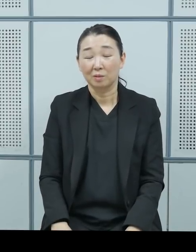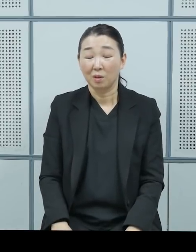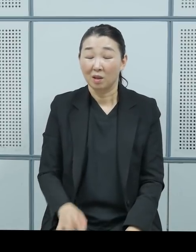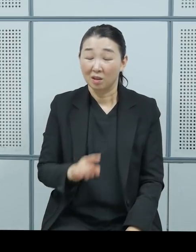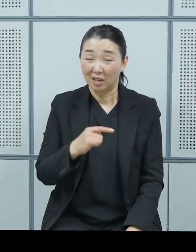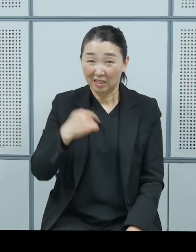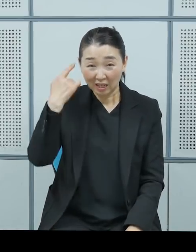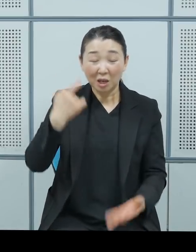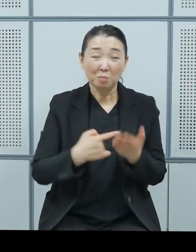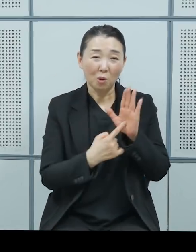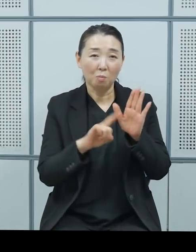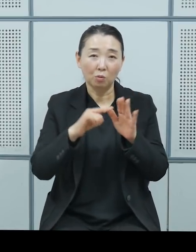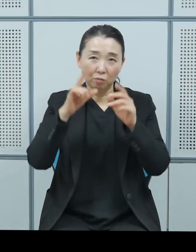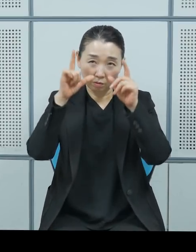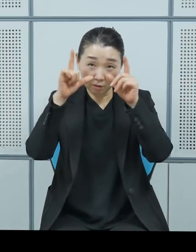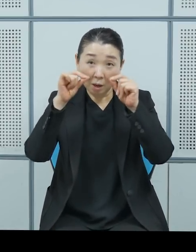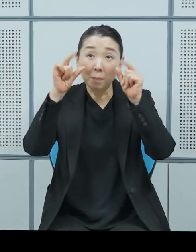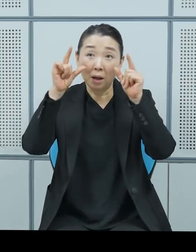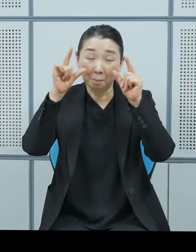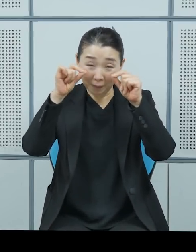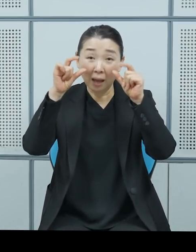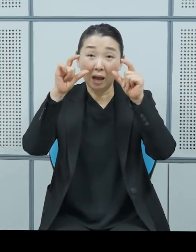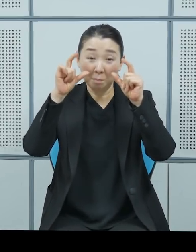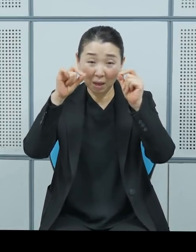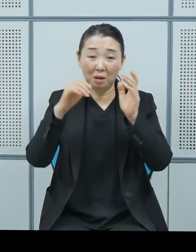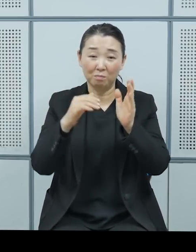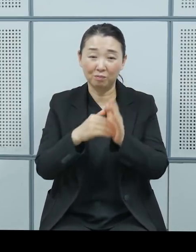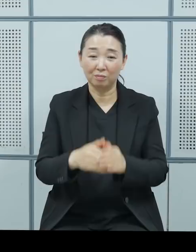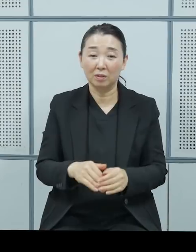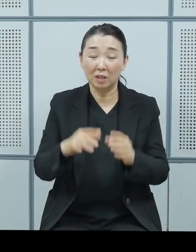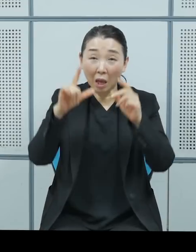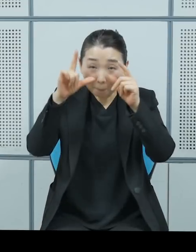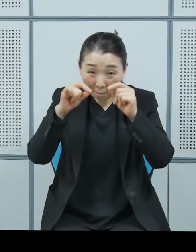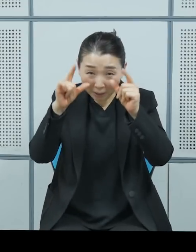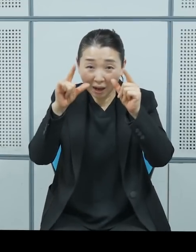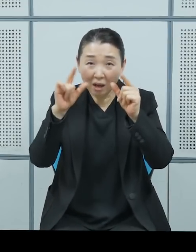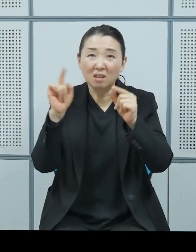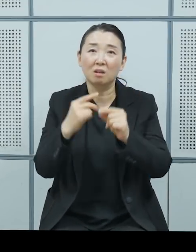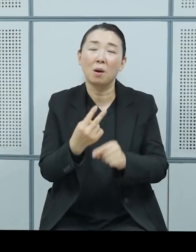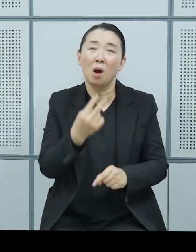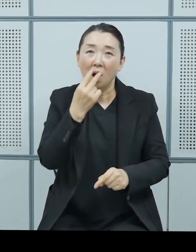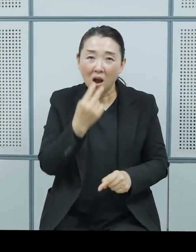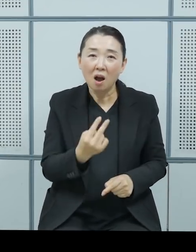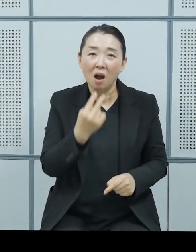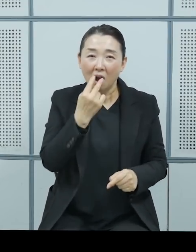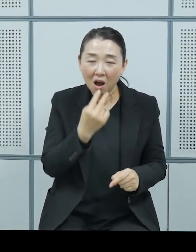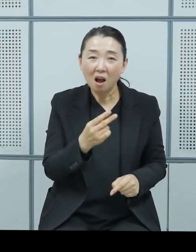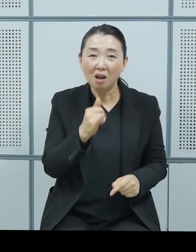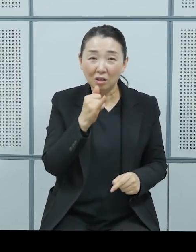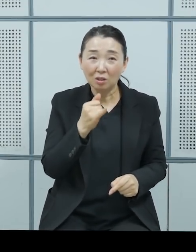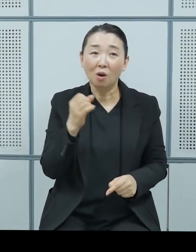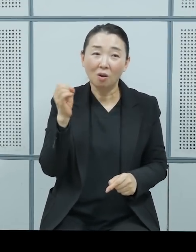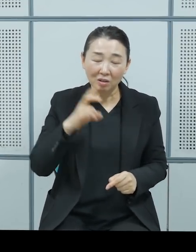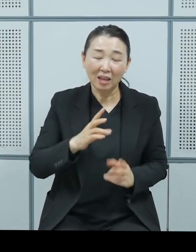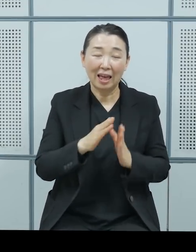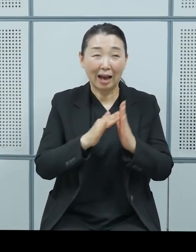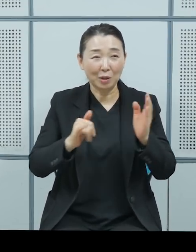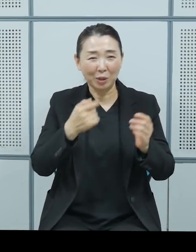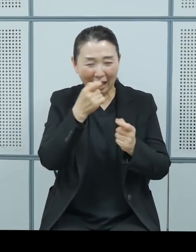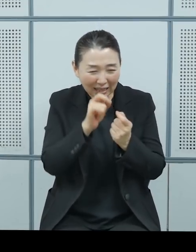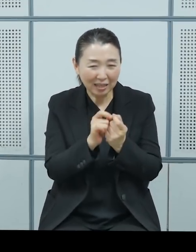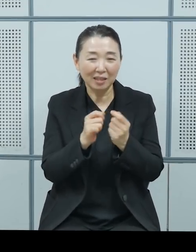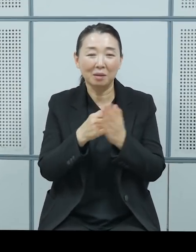감고 있다가 이렇게 말하면 이제 찔끔거리는데 이렇게 찔끔거리는 이게 이제 호흡이 가빠지고 그냥 가족들이